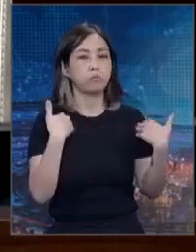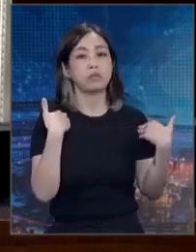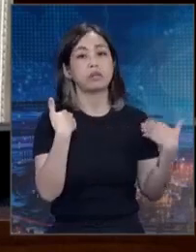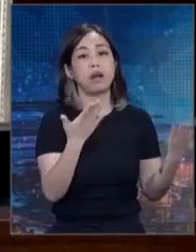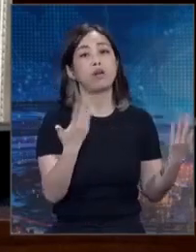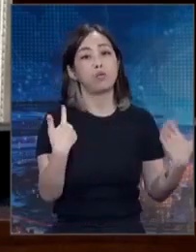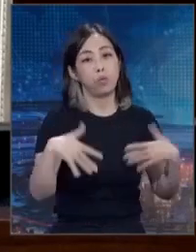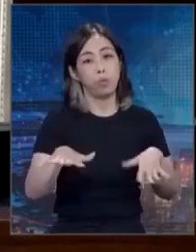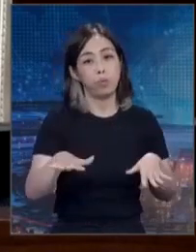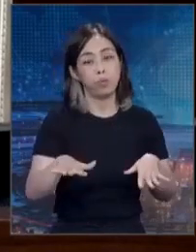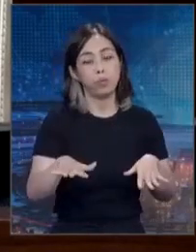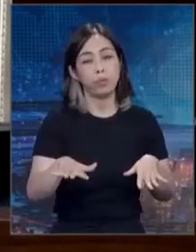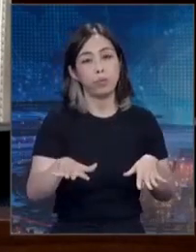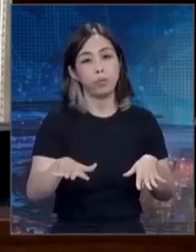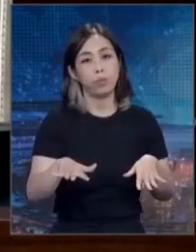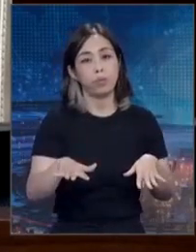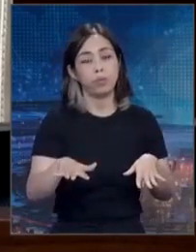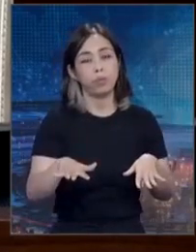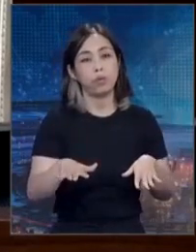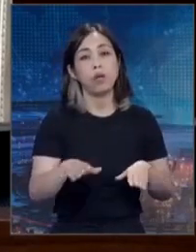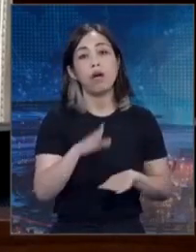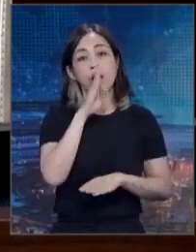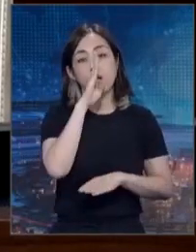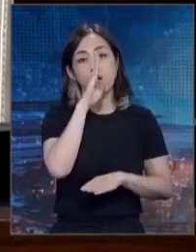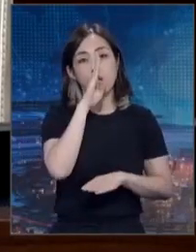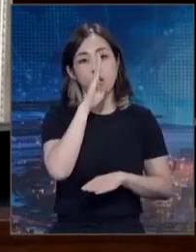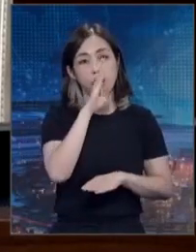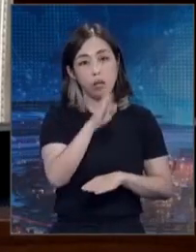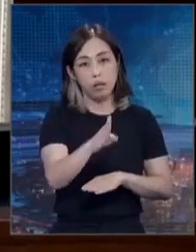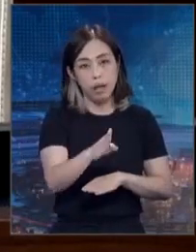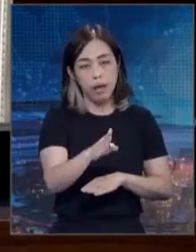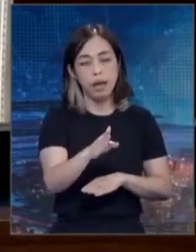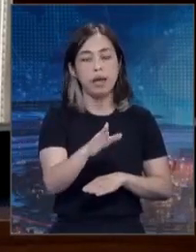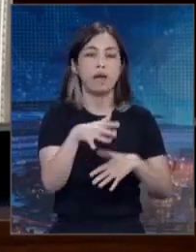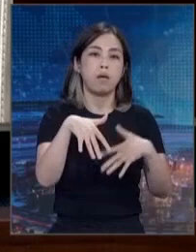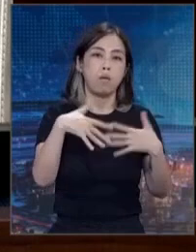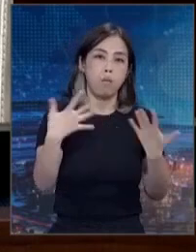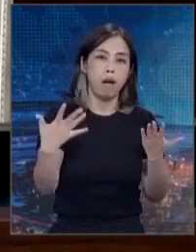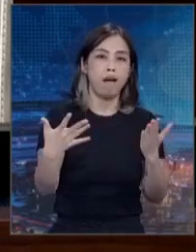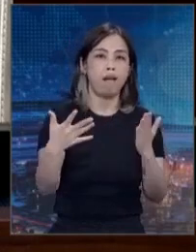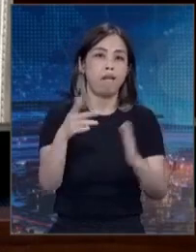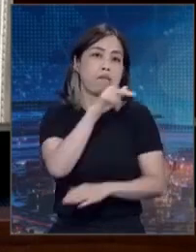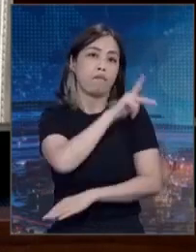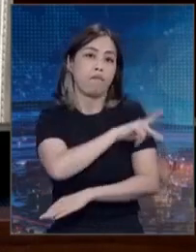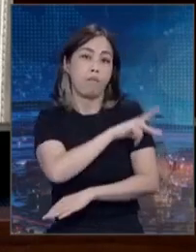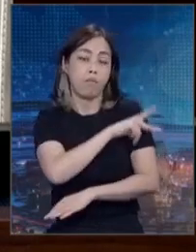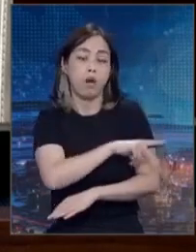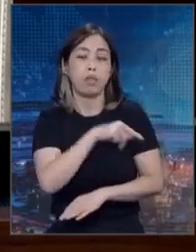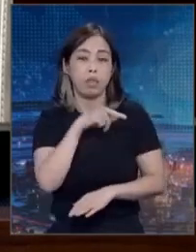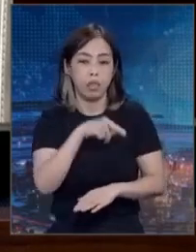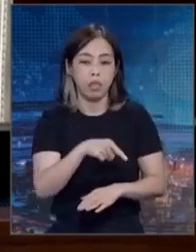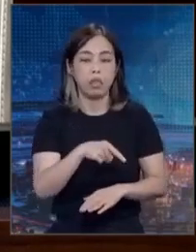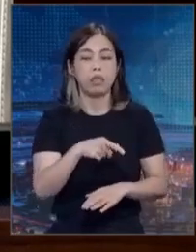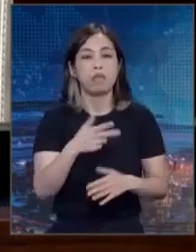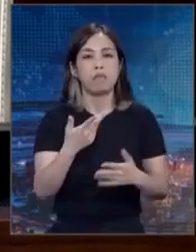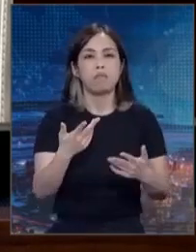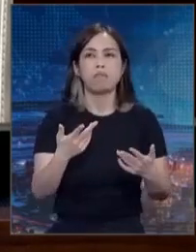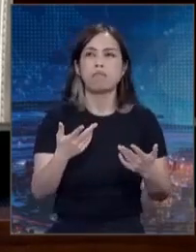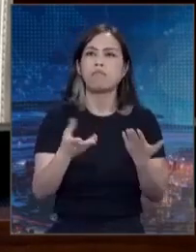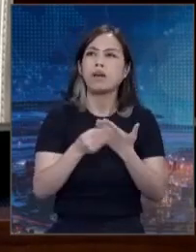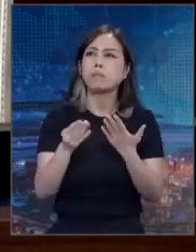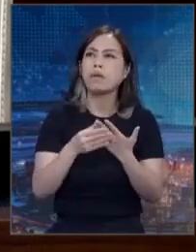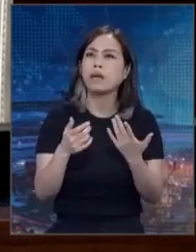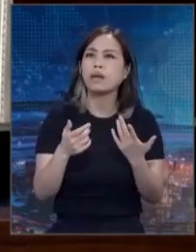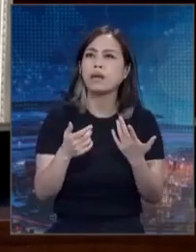phủ là trong thực tiễn cũng như trong quy phạm định pháp luật không có một cái văn bản nào hay một cái trường hợp nào mà quy